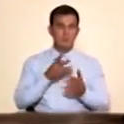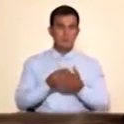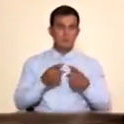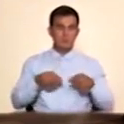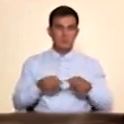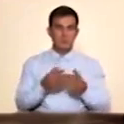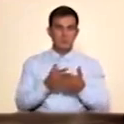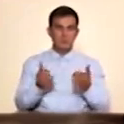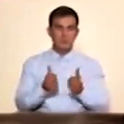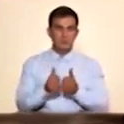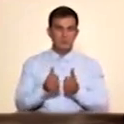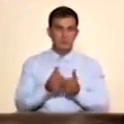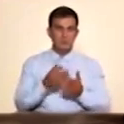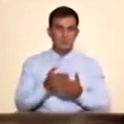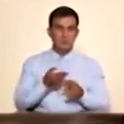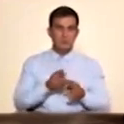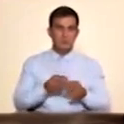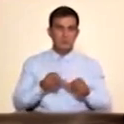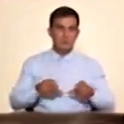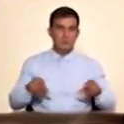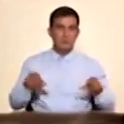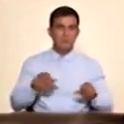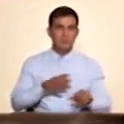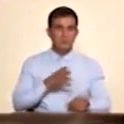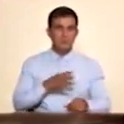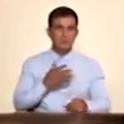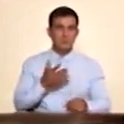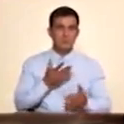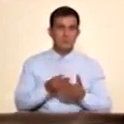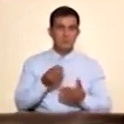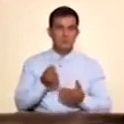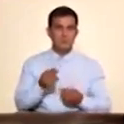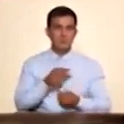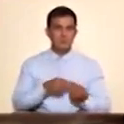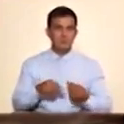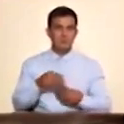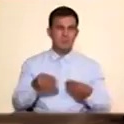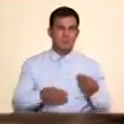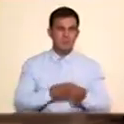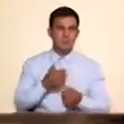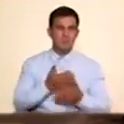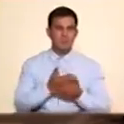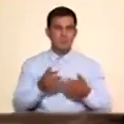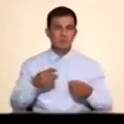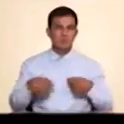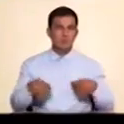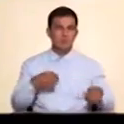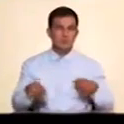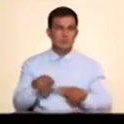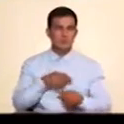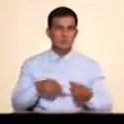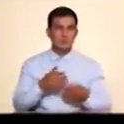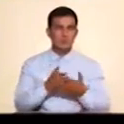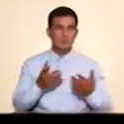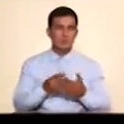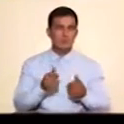qo'shni o'zlari bilan chegaradosh bo'lgan davlatlar bilan savdo aloqalarini ham, hattoki siyosiy munosabatlarni ham